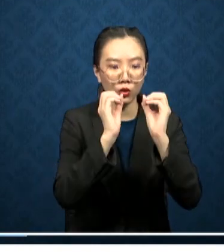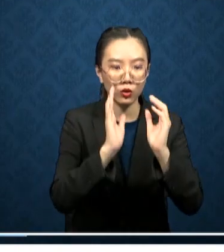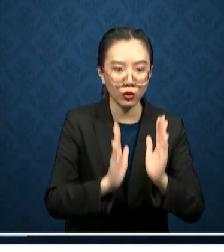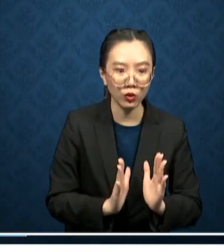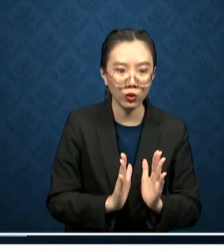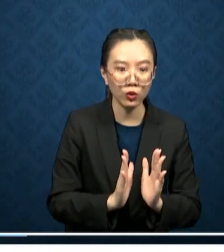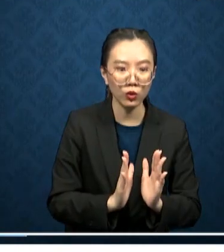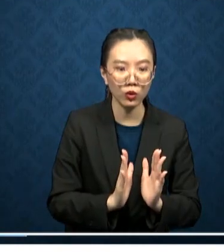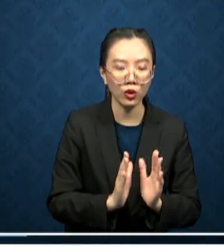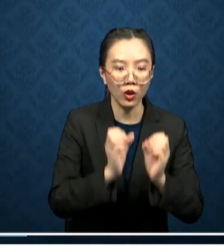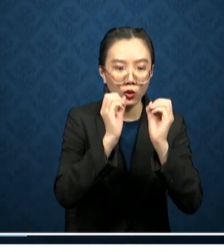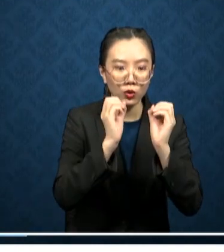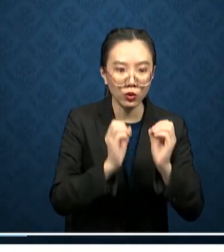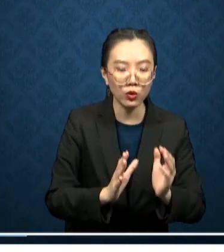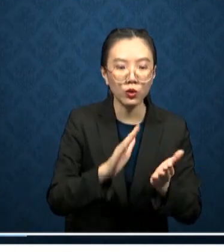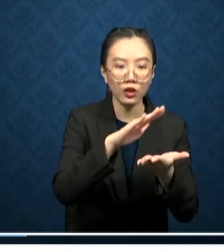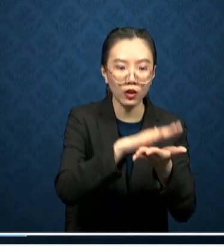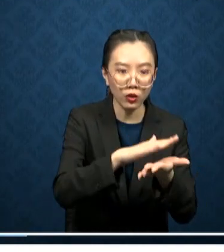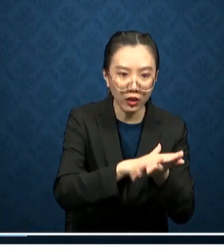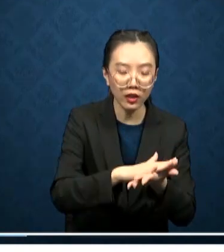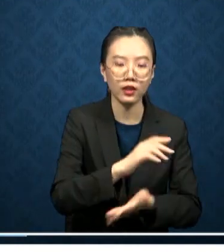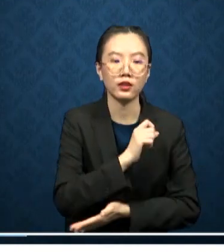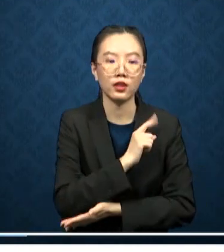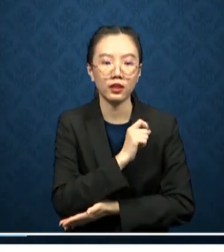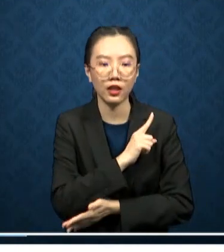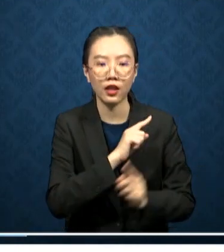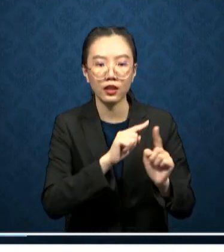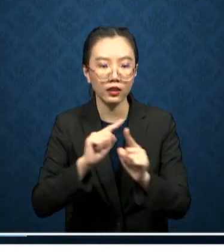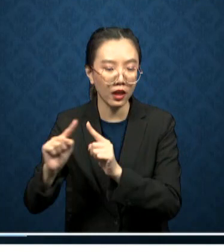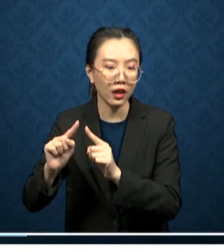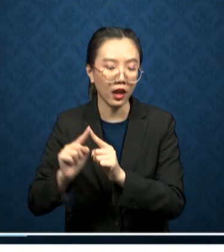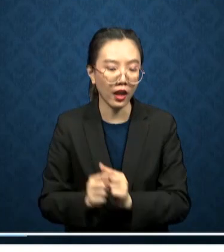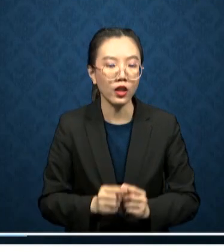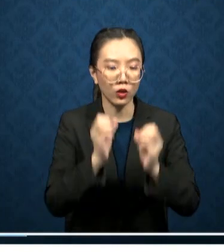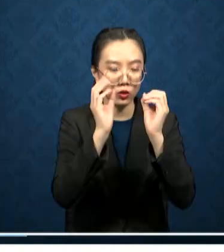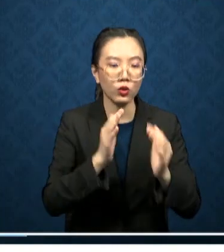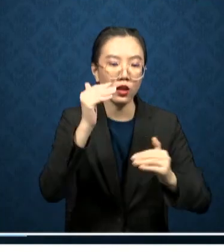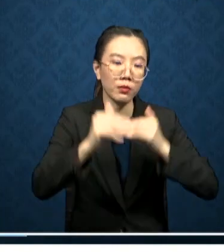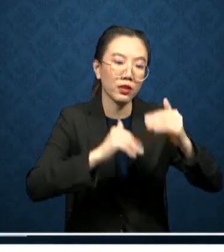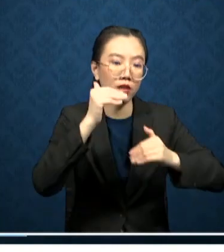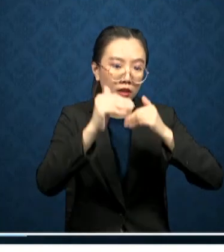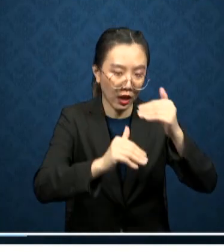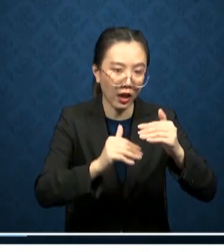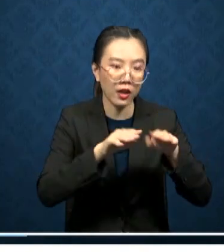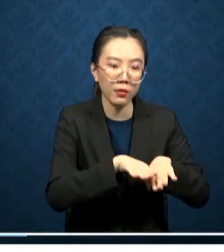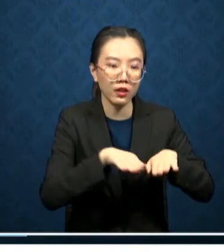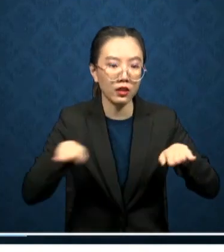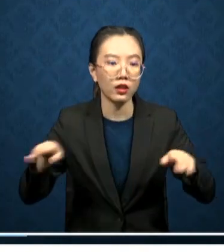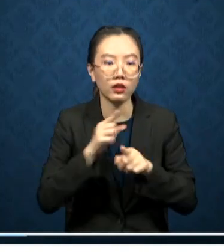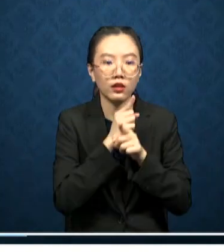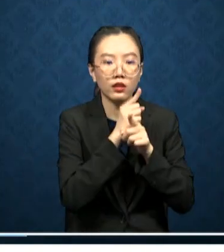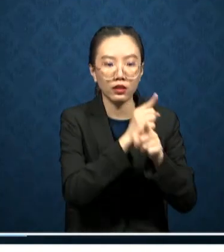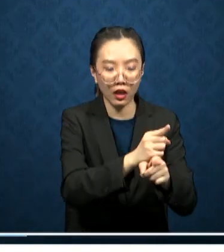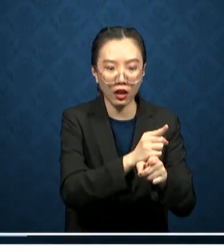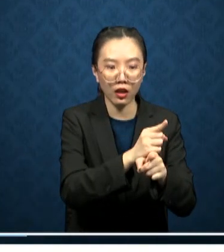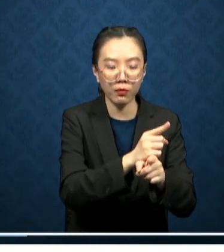และสายสถานาโยการพฒนาบุคลากรเห่านี้ให้มีคณภาพได้มาสถานกำนวปิ